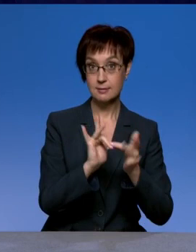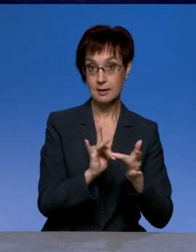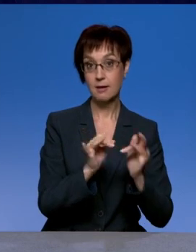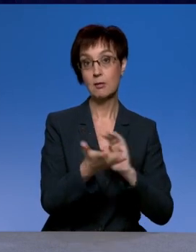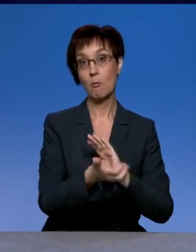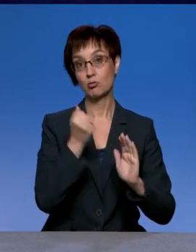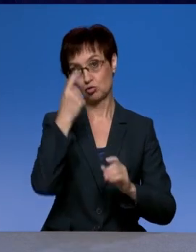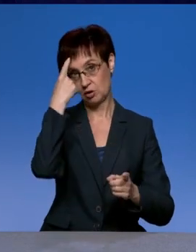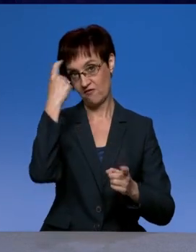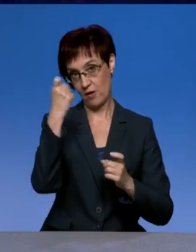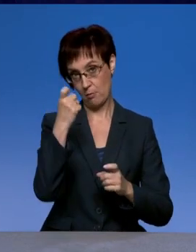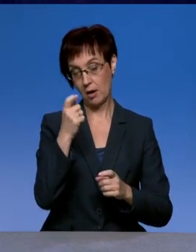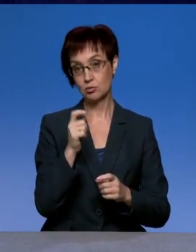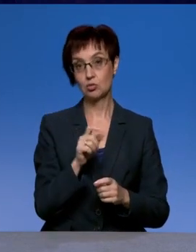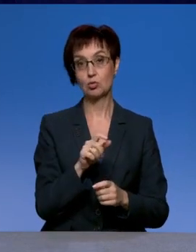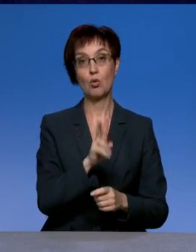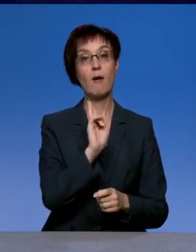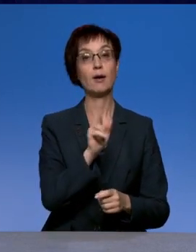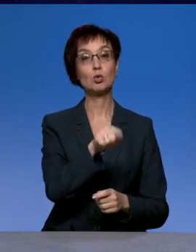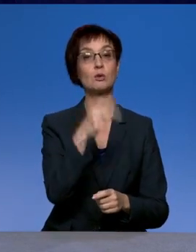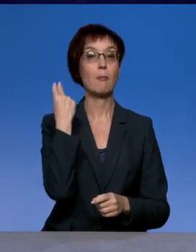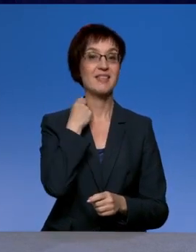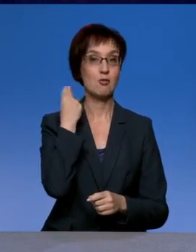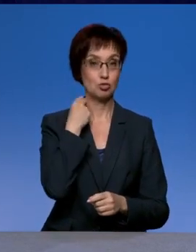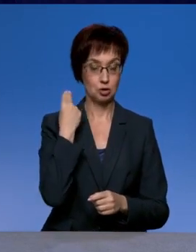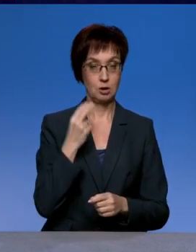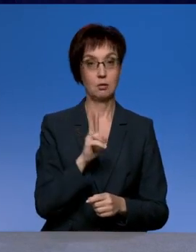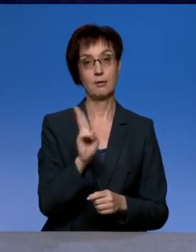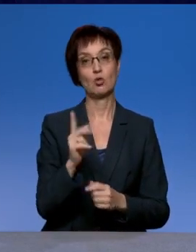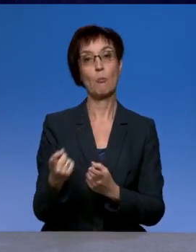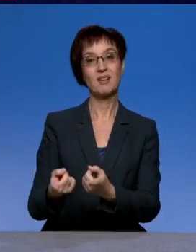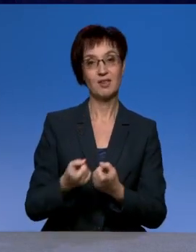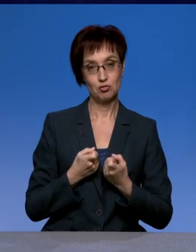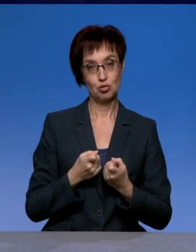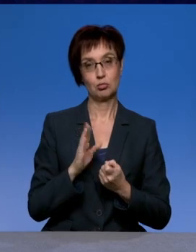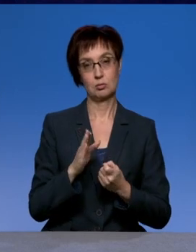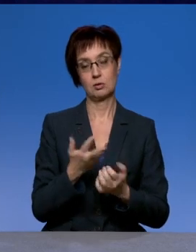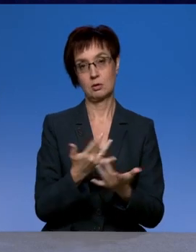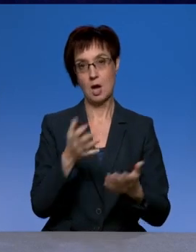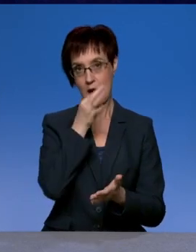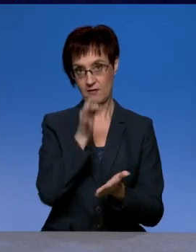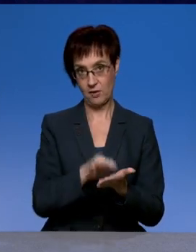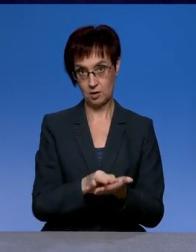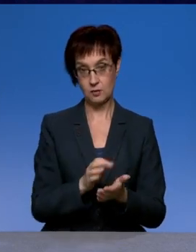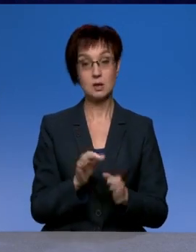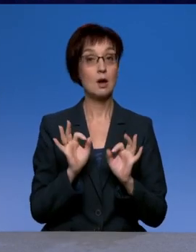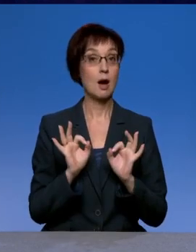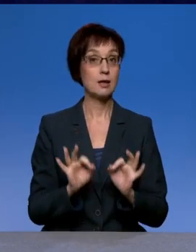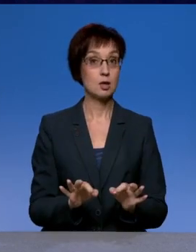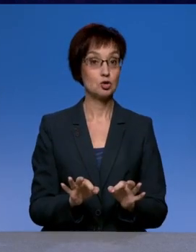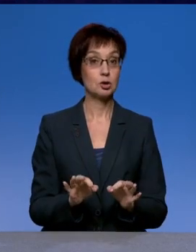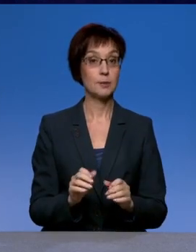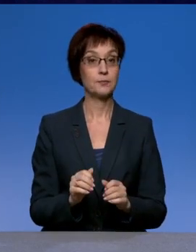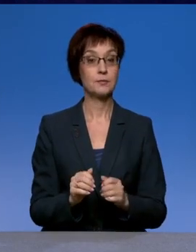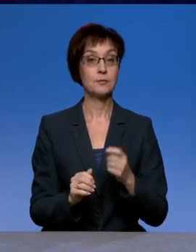о должнике алиментов, который уже привлечен к административной или к уголовной ответственности. Ну, конечно, с